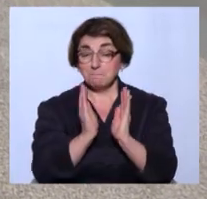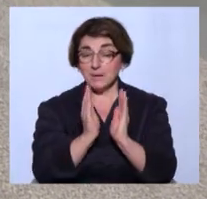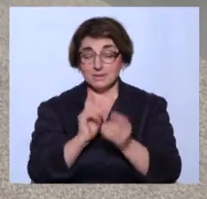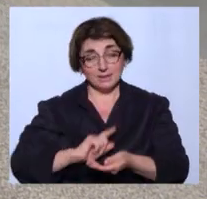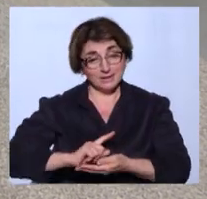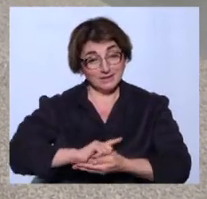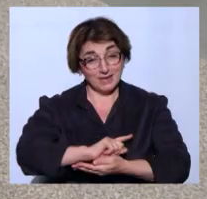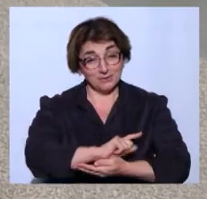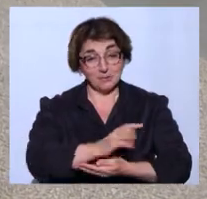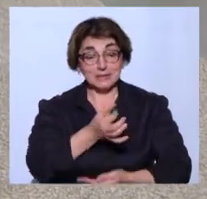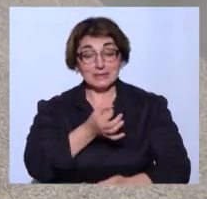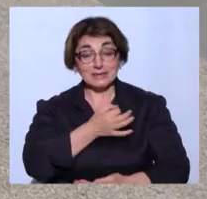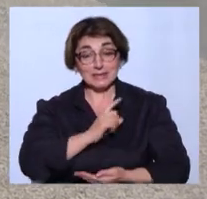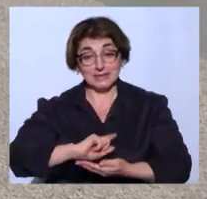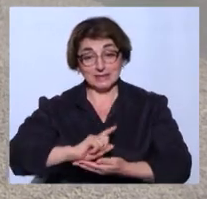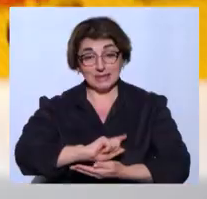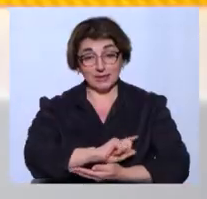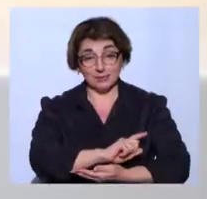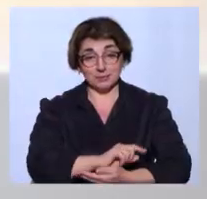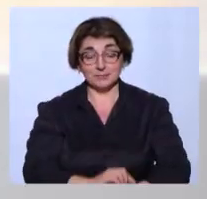წრუწუნები, თეთრი წრუწუნები.